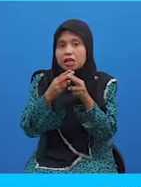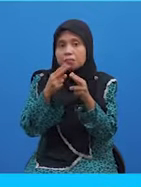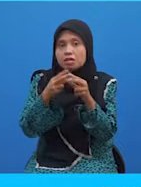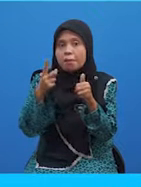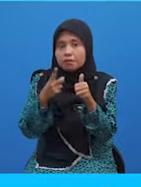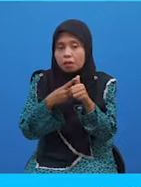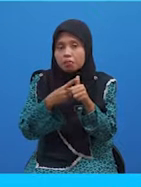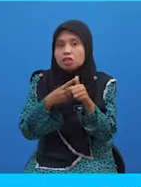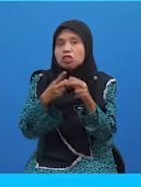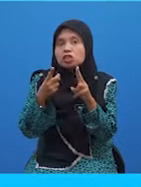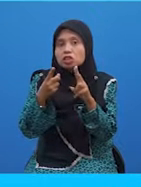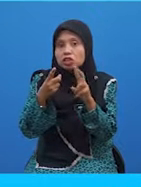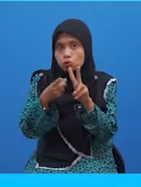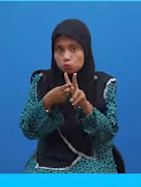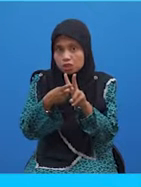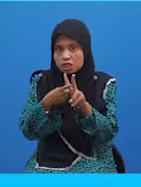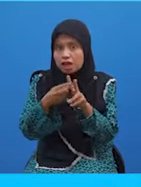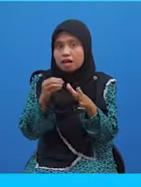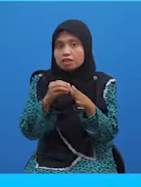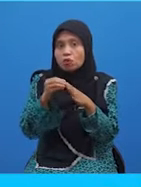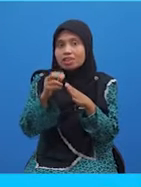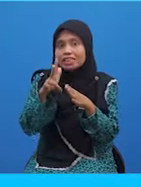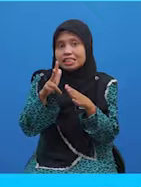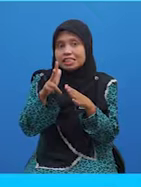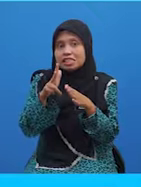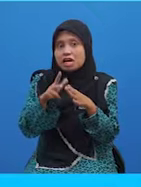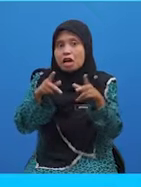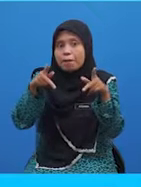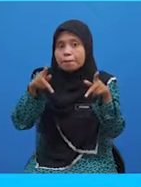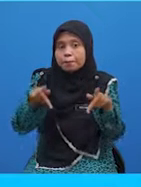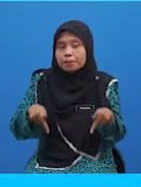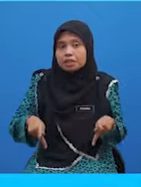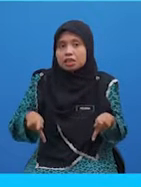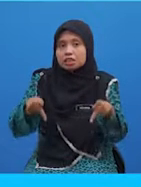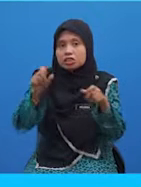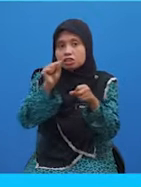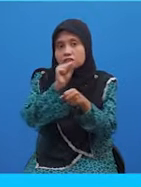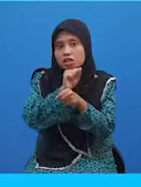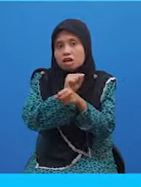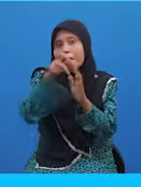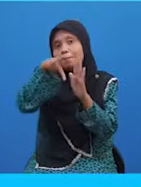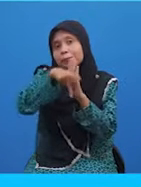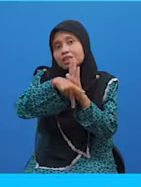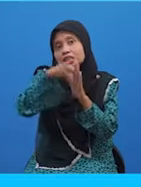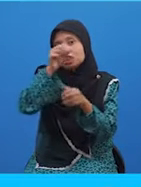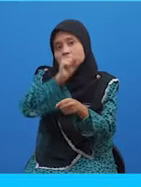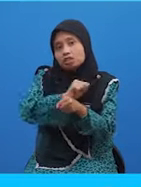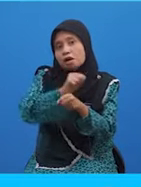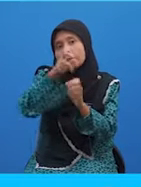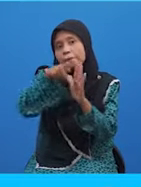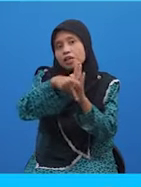dalam ayat pasif ialah pekerja-pekerja itu lakukan. Sepatutnya dilakukan